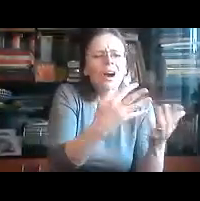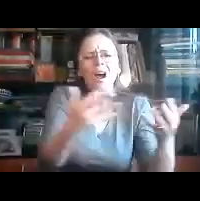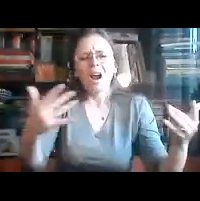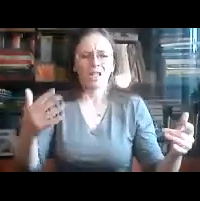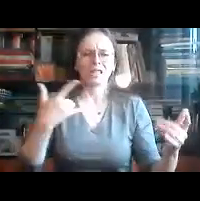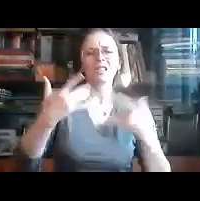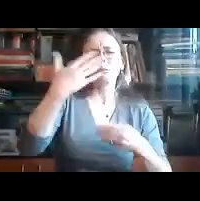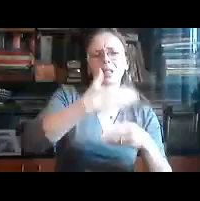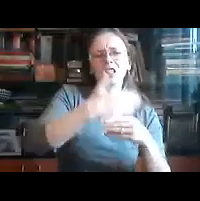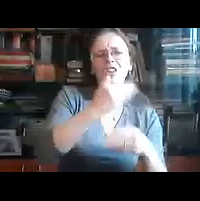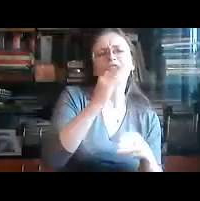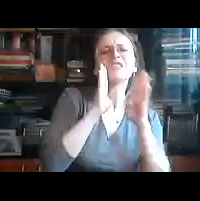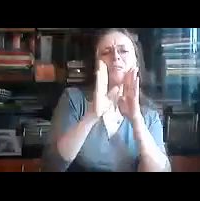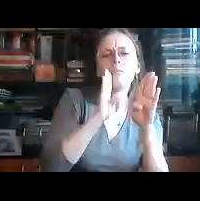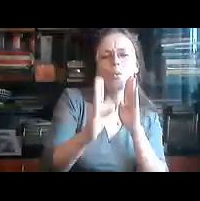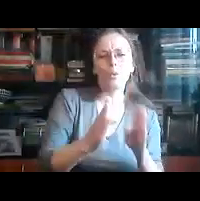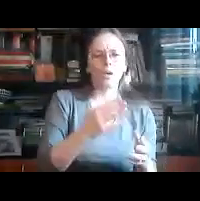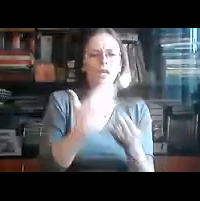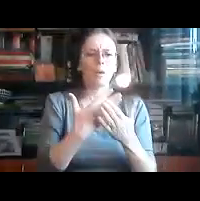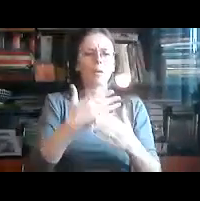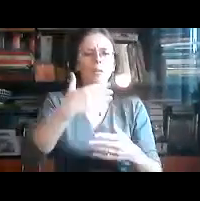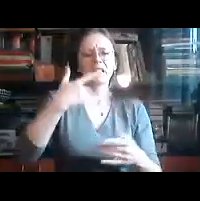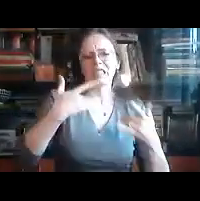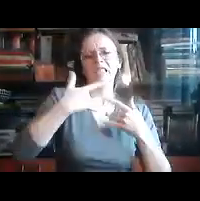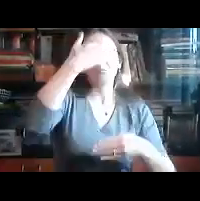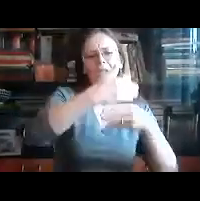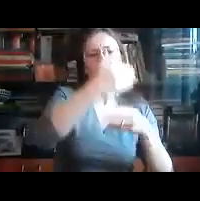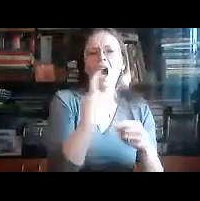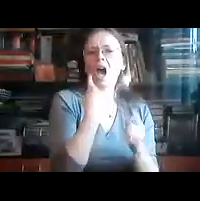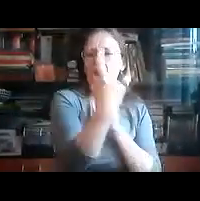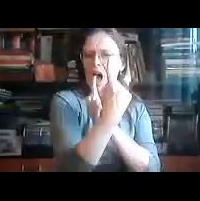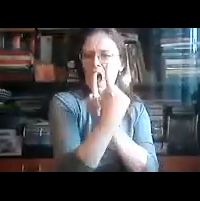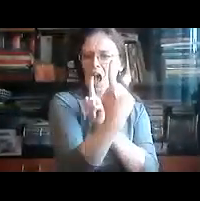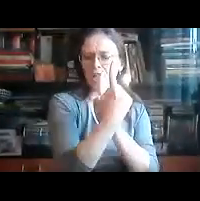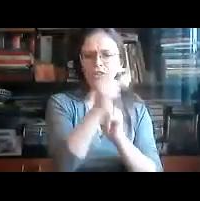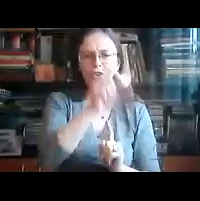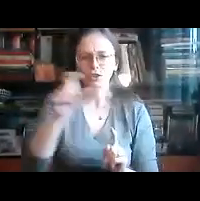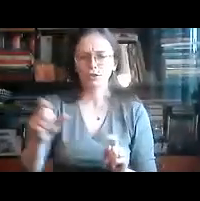для одного человека, для массы, какие-то вечеринки.